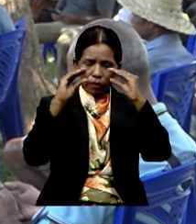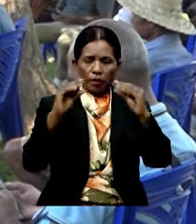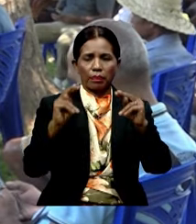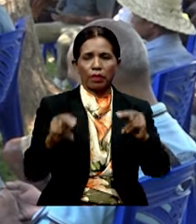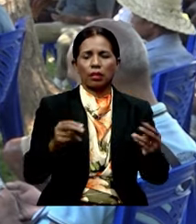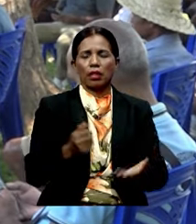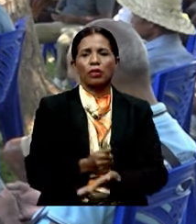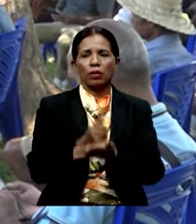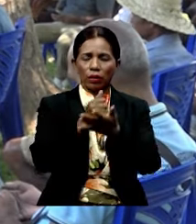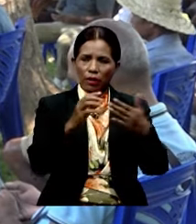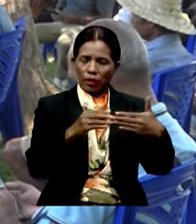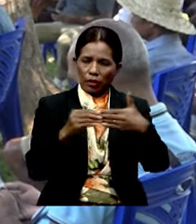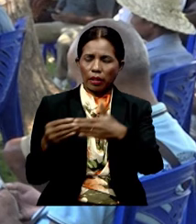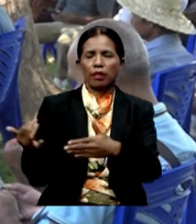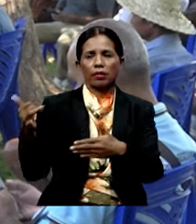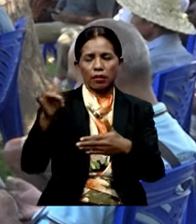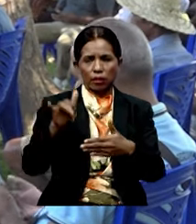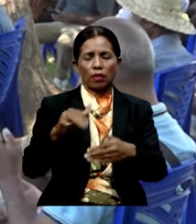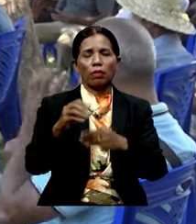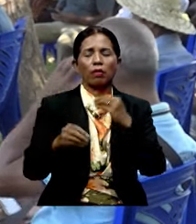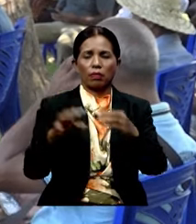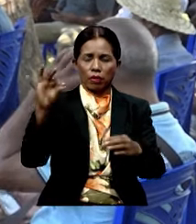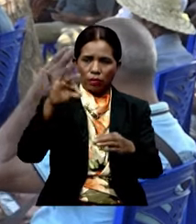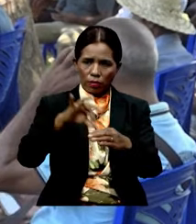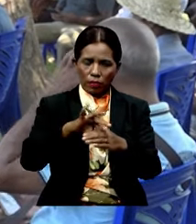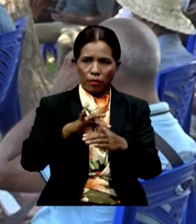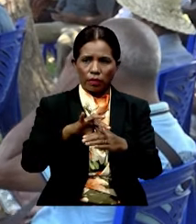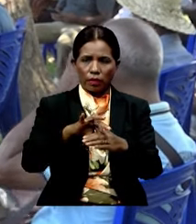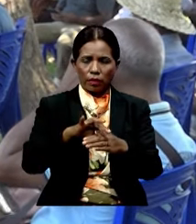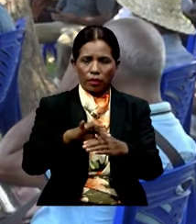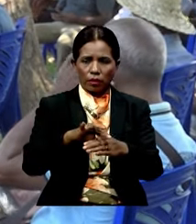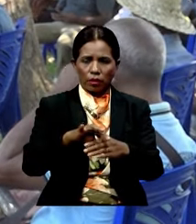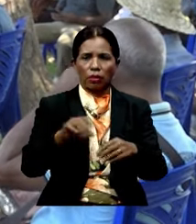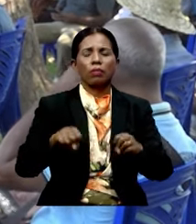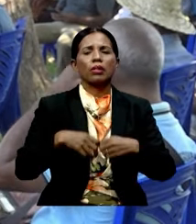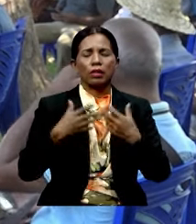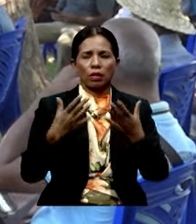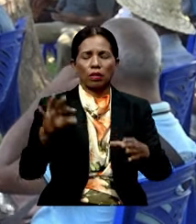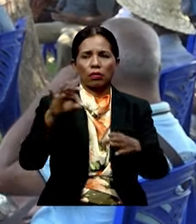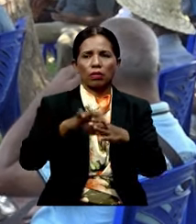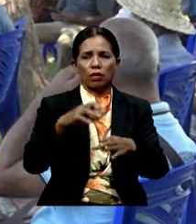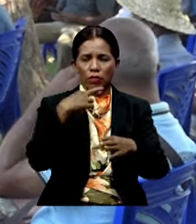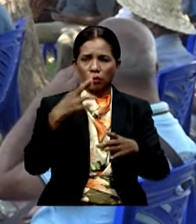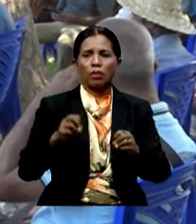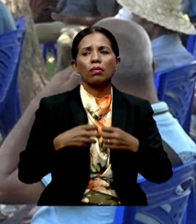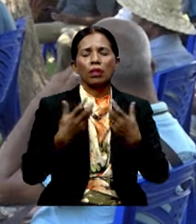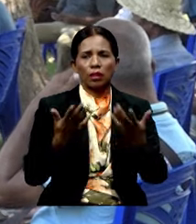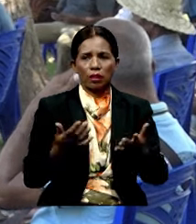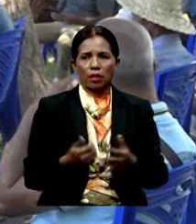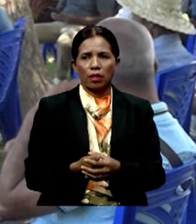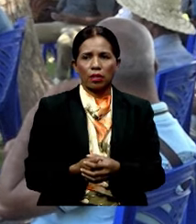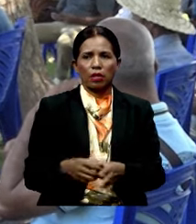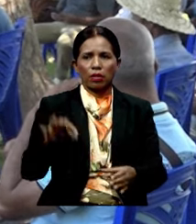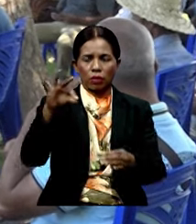teknik pertanian itu, teknik bertani itu seperti apa, biar ini